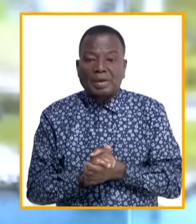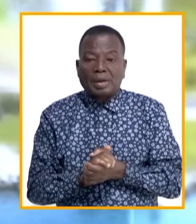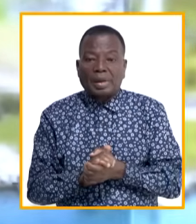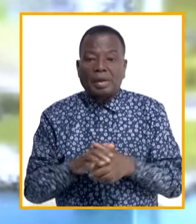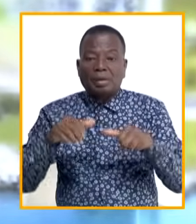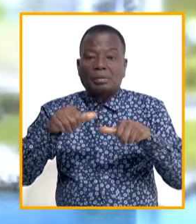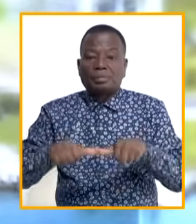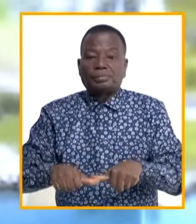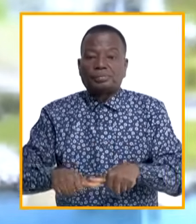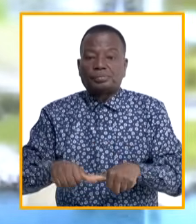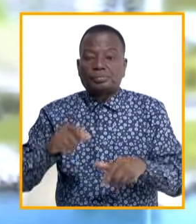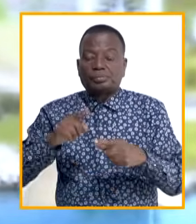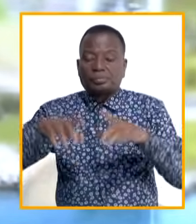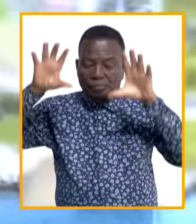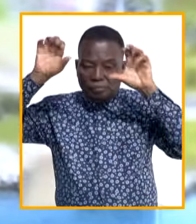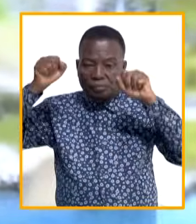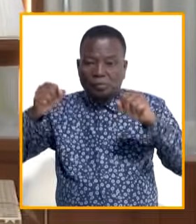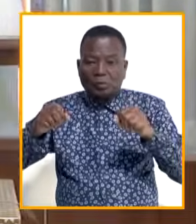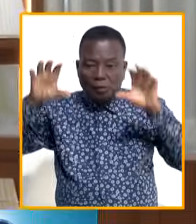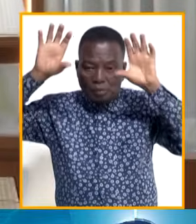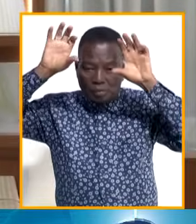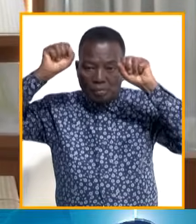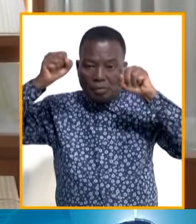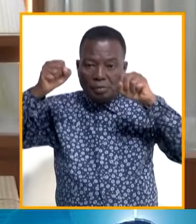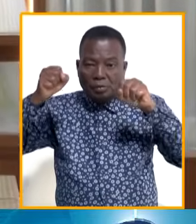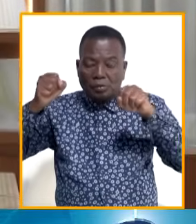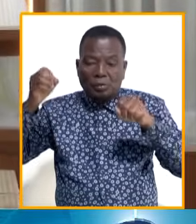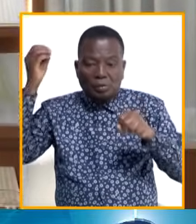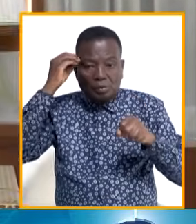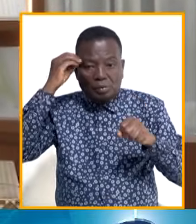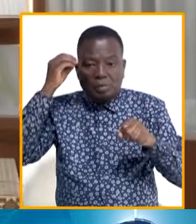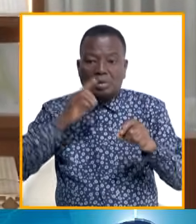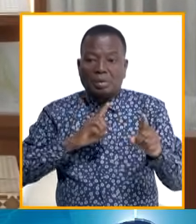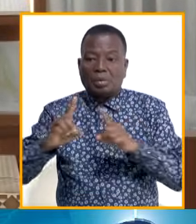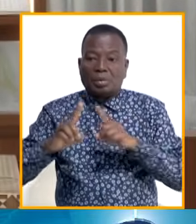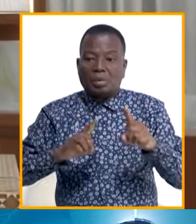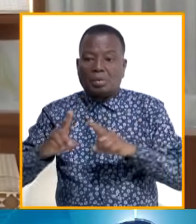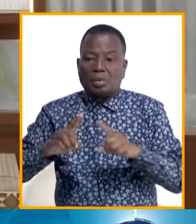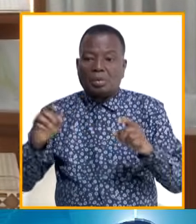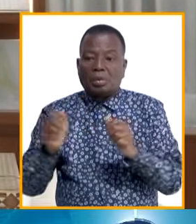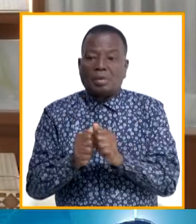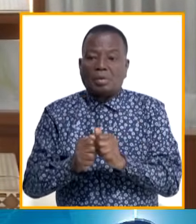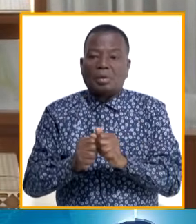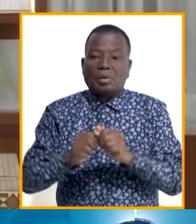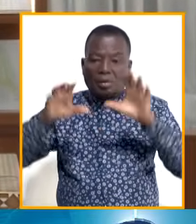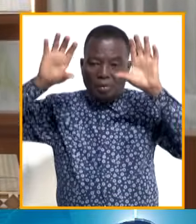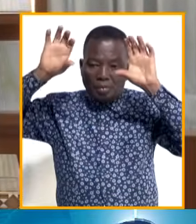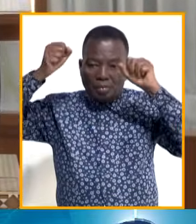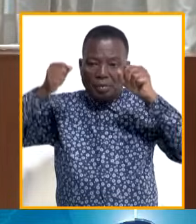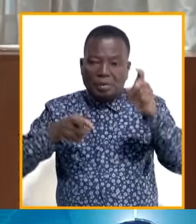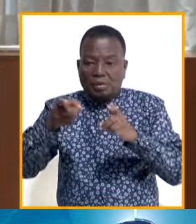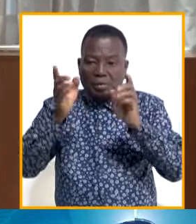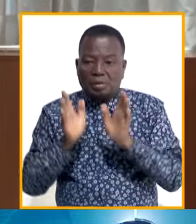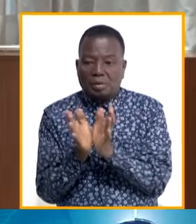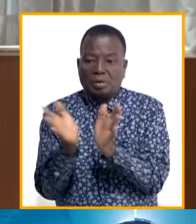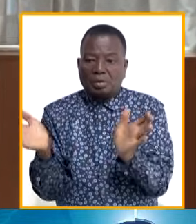On reste à la présidence de la République où le chef de l'État, le président Alassane Ouattara, a échangé avec Uwe Gulf, président directeur